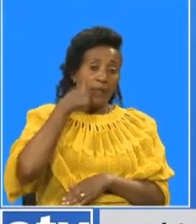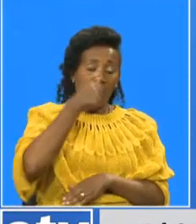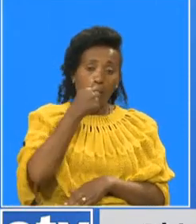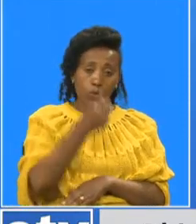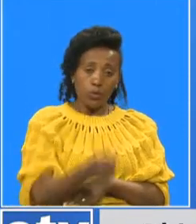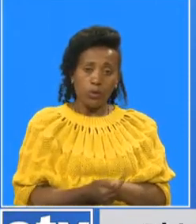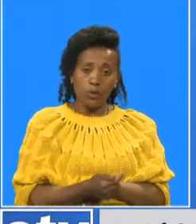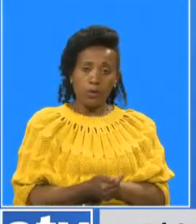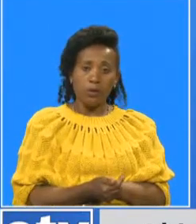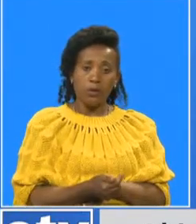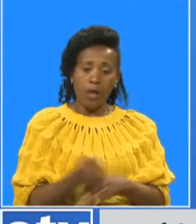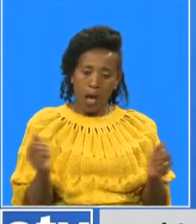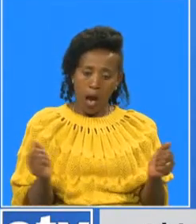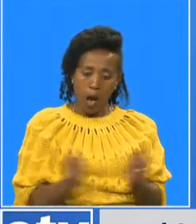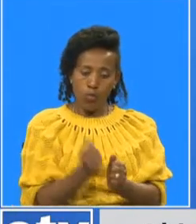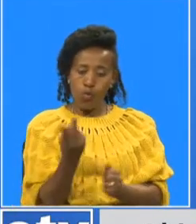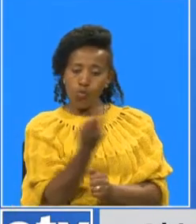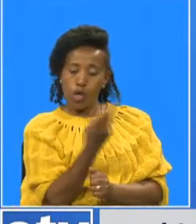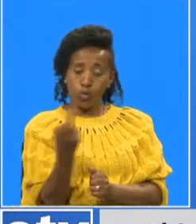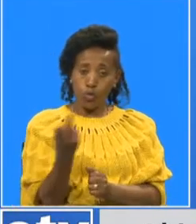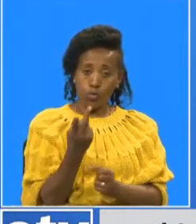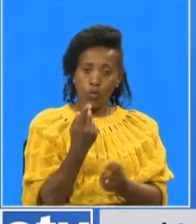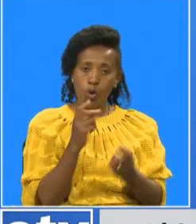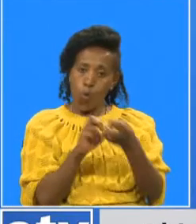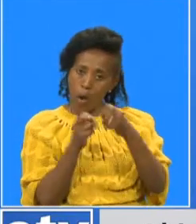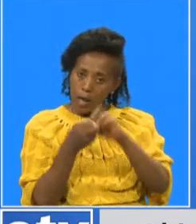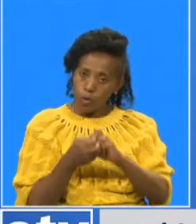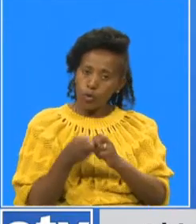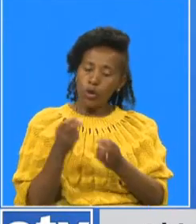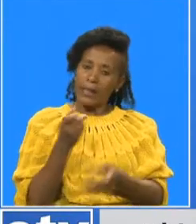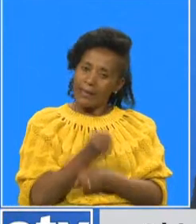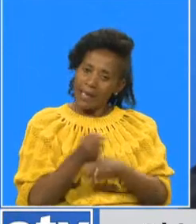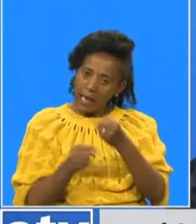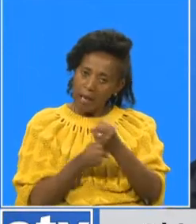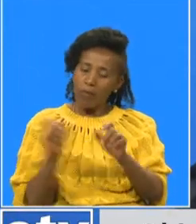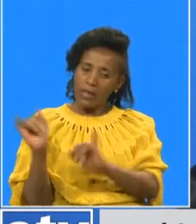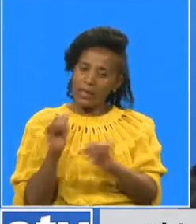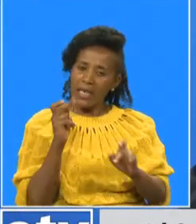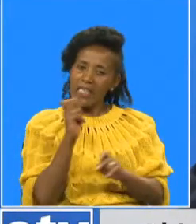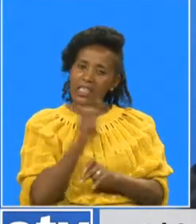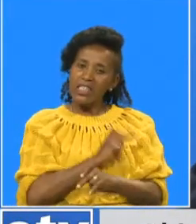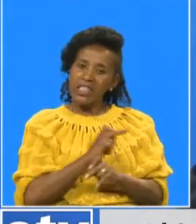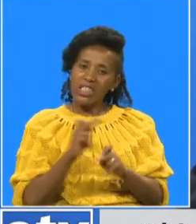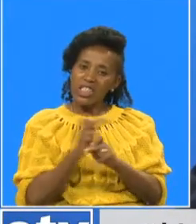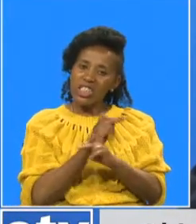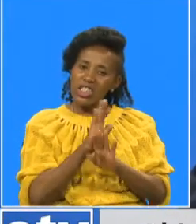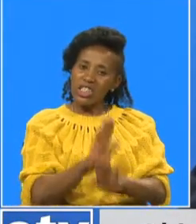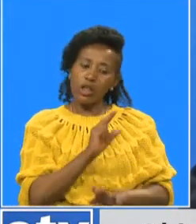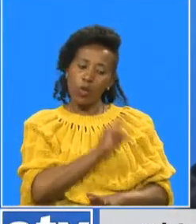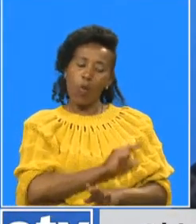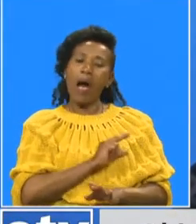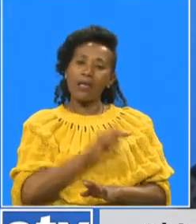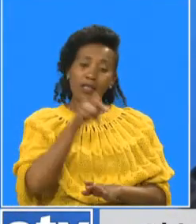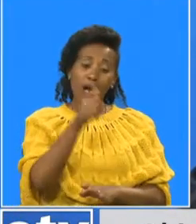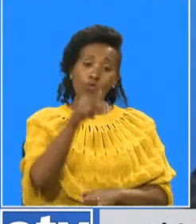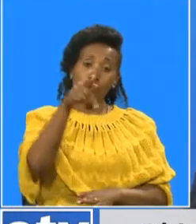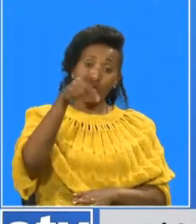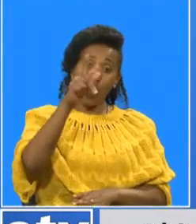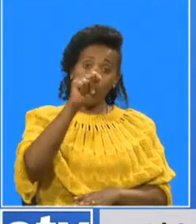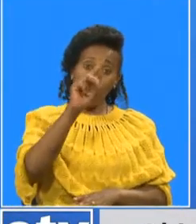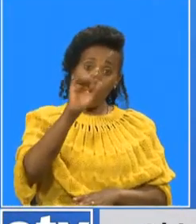እንዳልኩት አብረው ሁለቱም ወገኖች ተደጋግፈው እንደየድርጅታቸው ባህሪ ይላል ፕሮቶኮሉም ራሱ እንደየድርጅታቸው